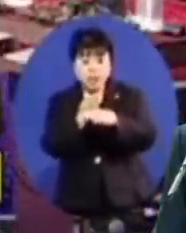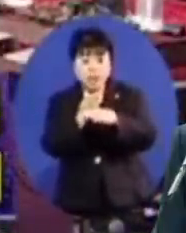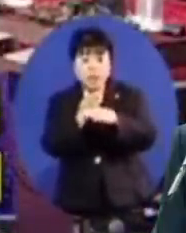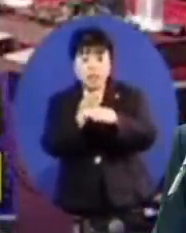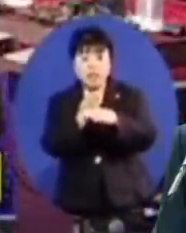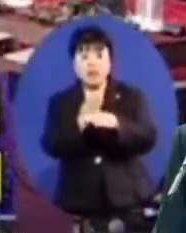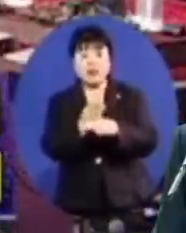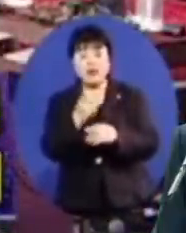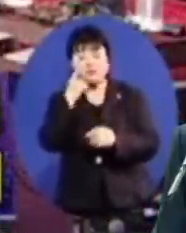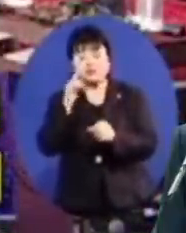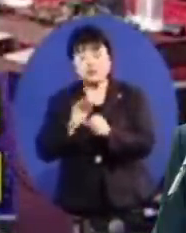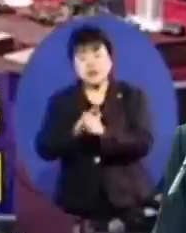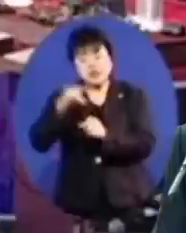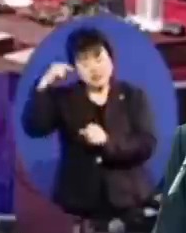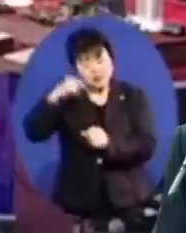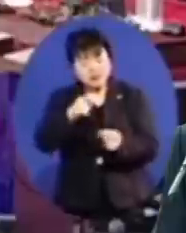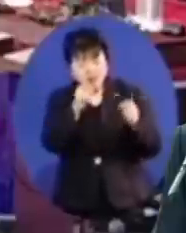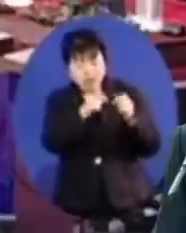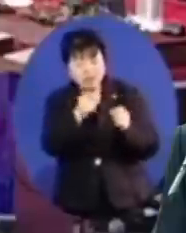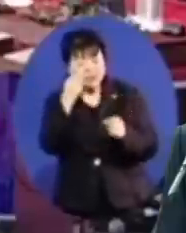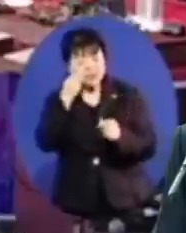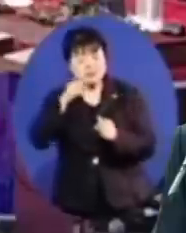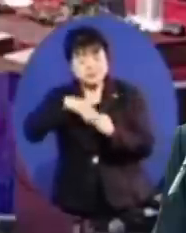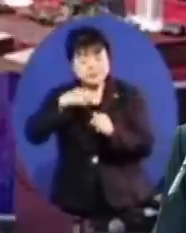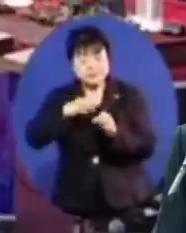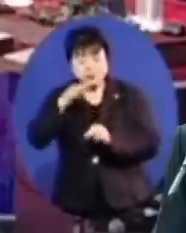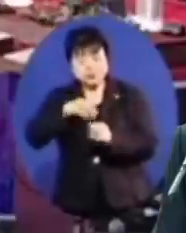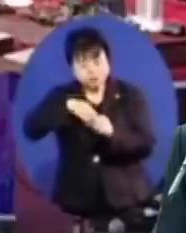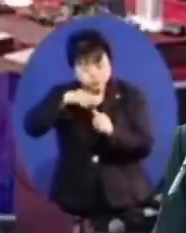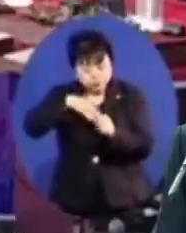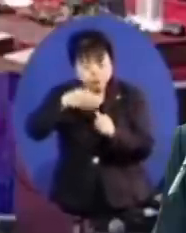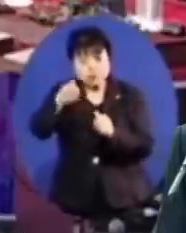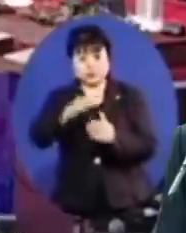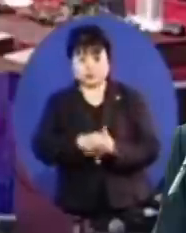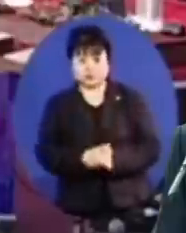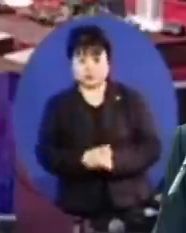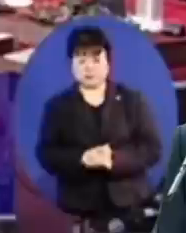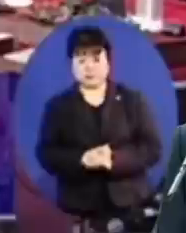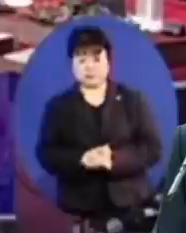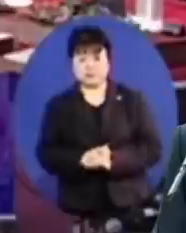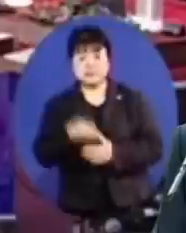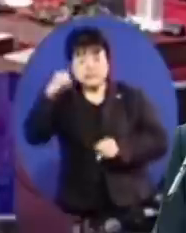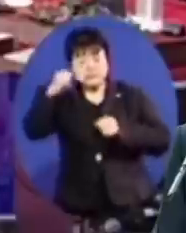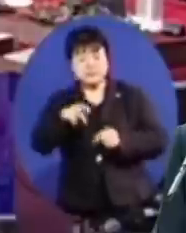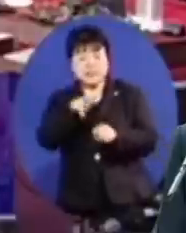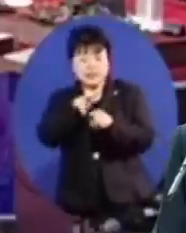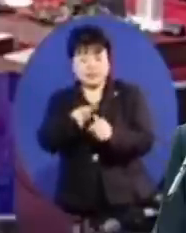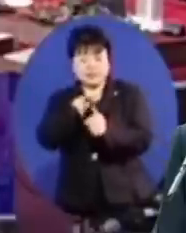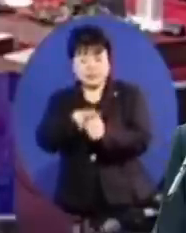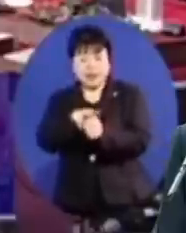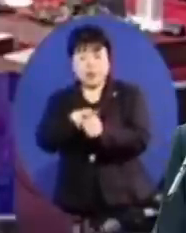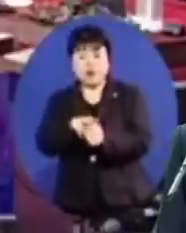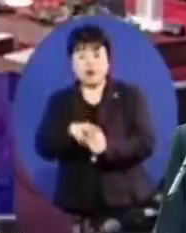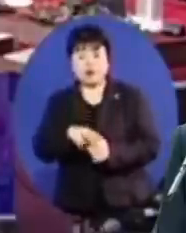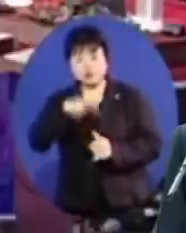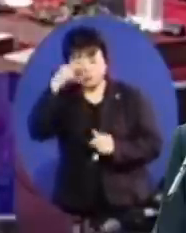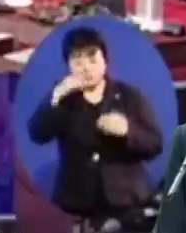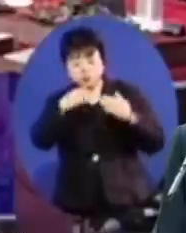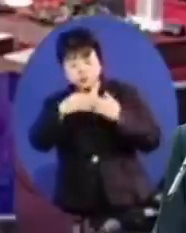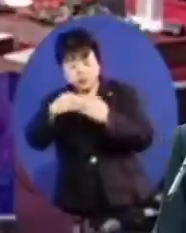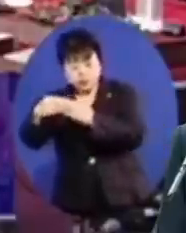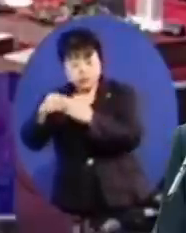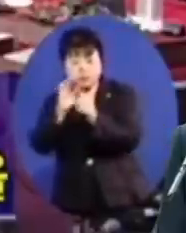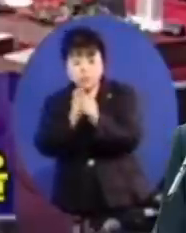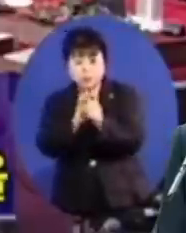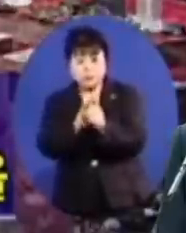보고 불쌍히 여겨 가까이 가서 기름과 포도주를 그 상처에 붓고 싸매고 자기 짐승에 태워 주막으로 데리고 가서 돌보아 주니라.